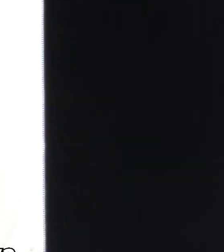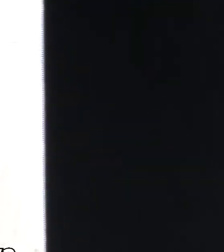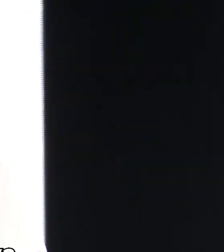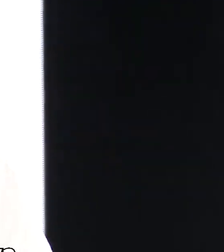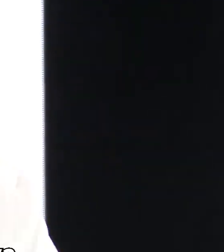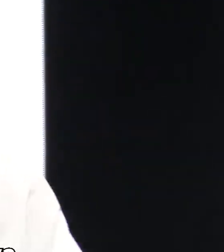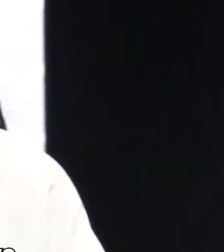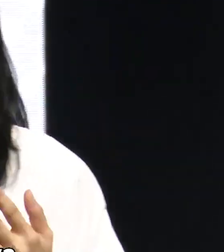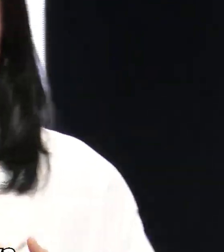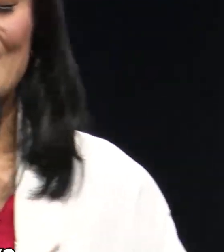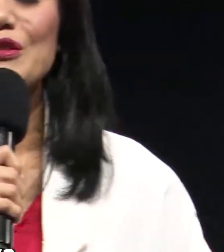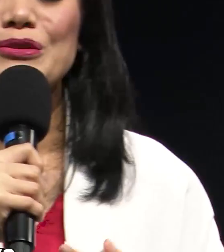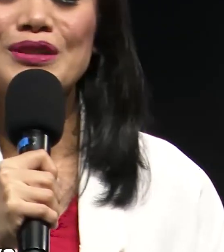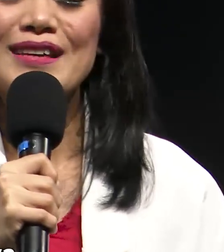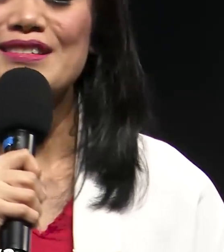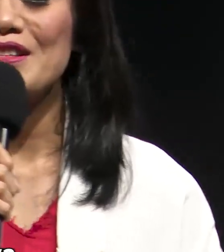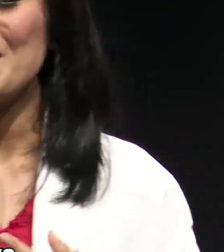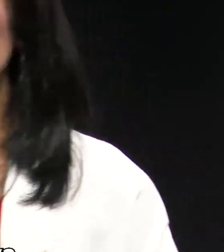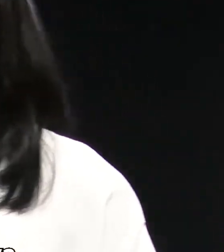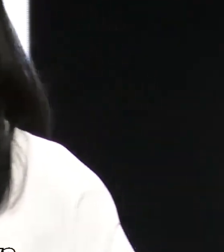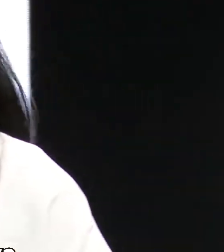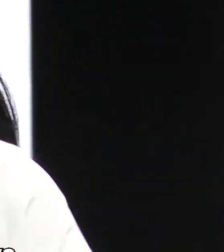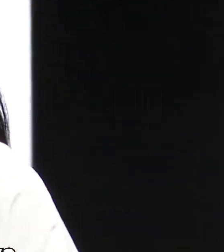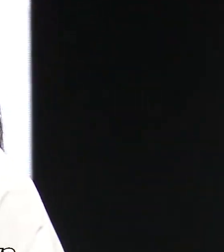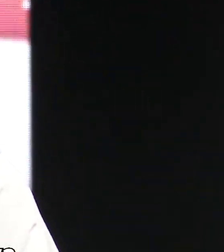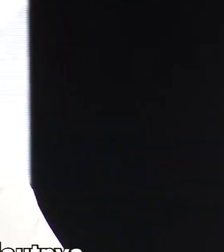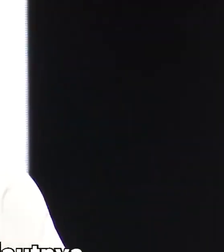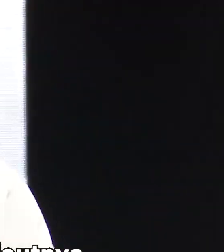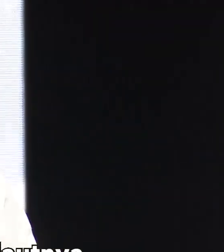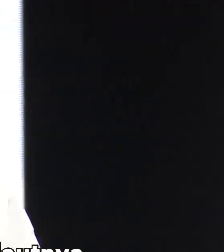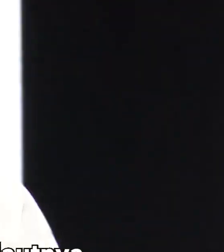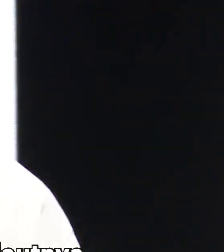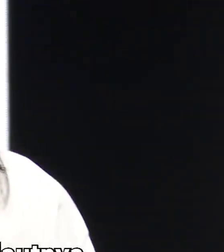Permata Kau tulis tiwa,